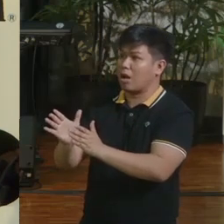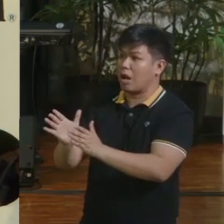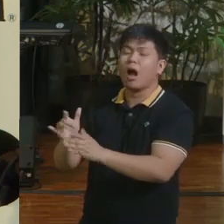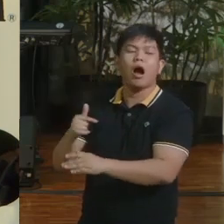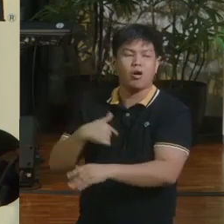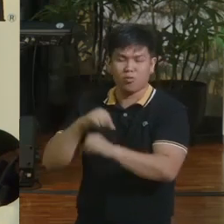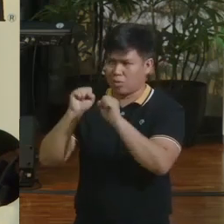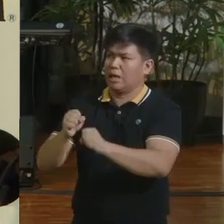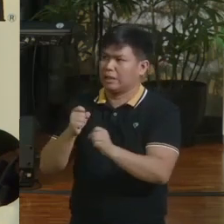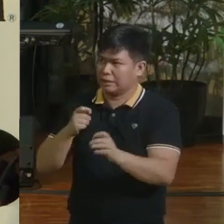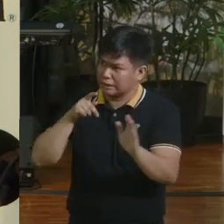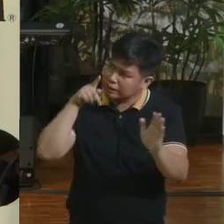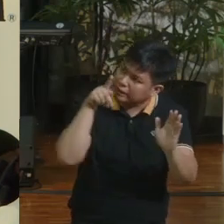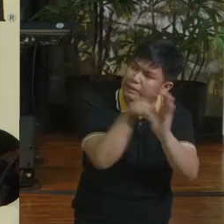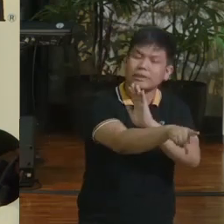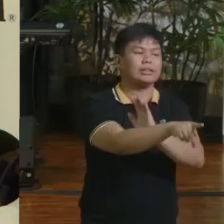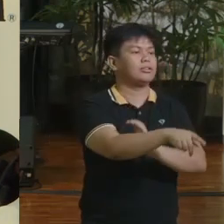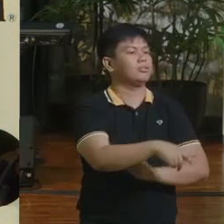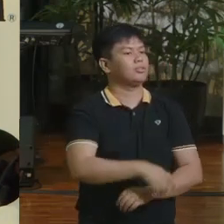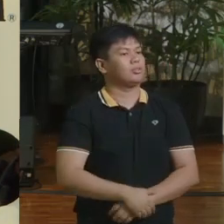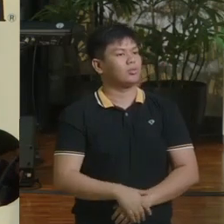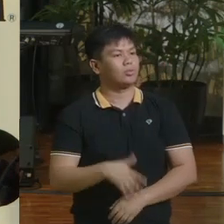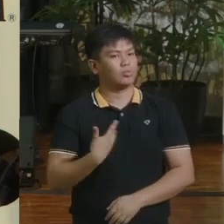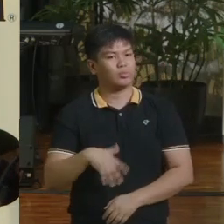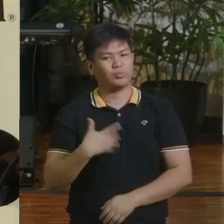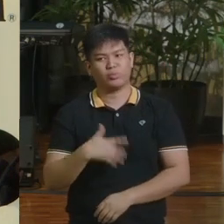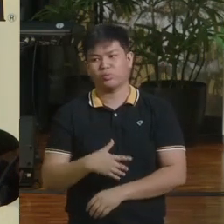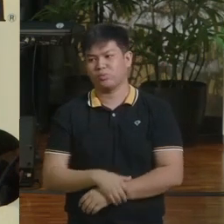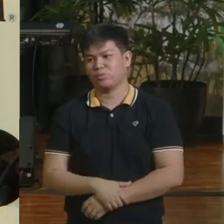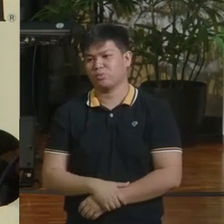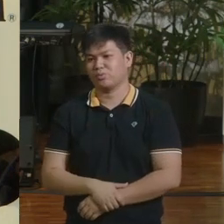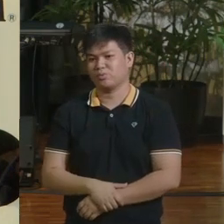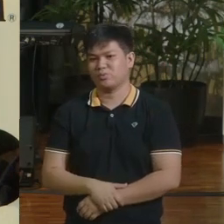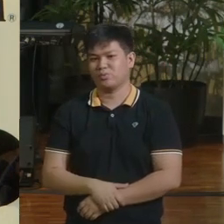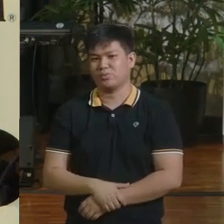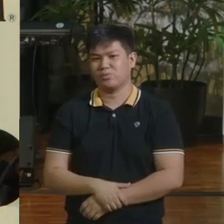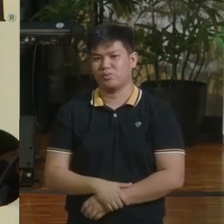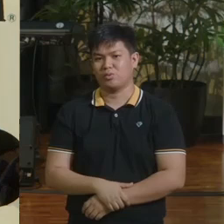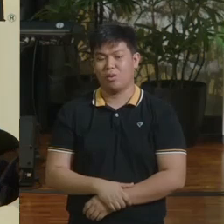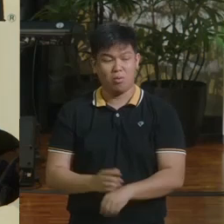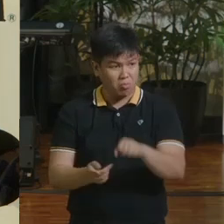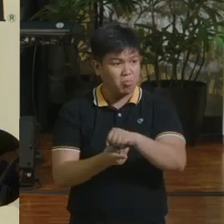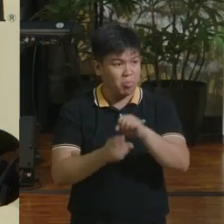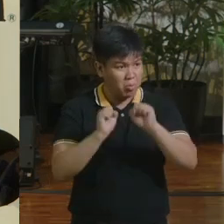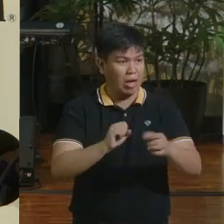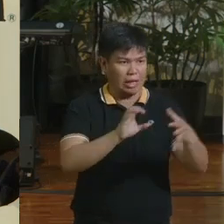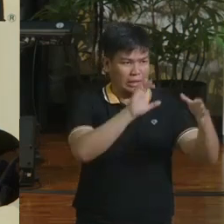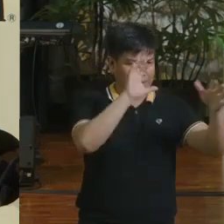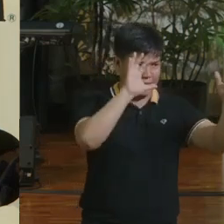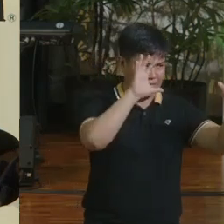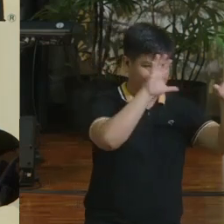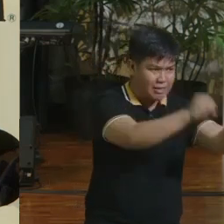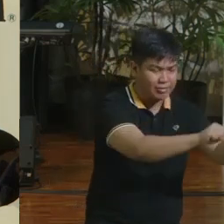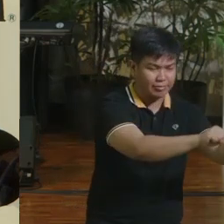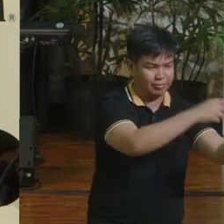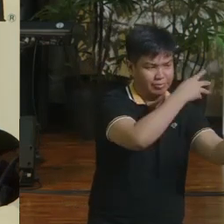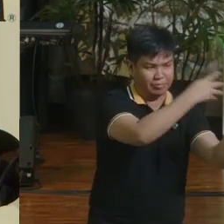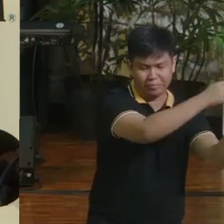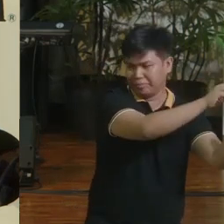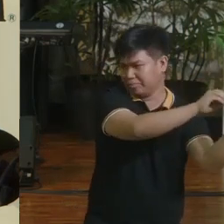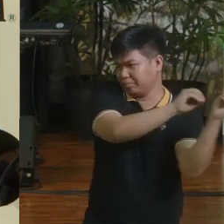Kristiyano yun, men or women, he might bring them bound to Jerusalem.